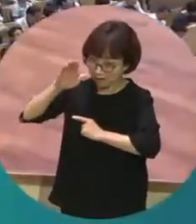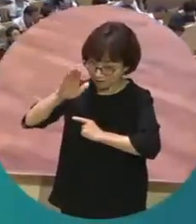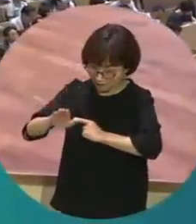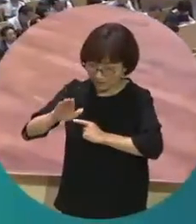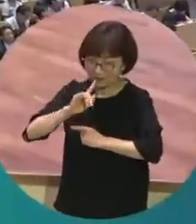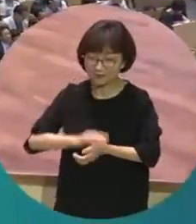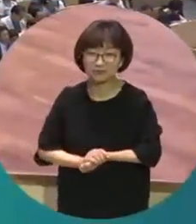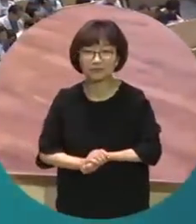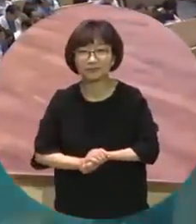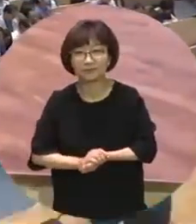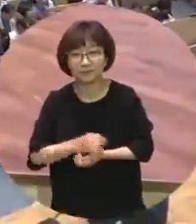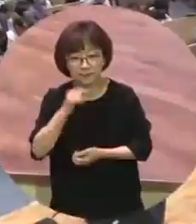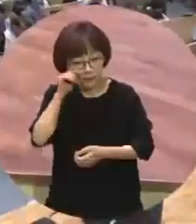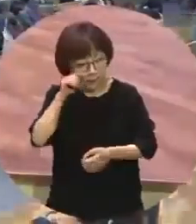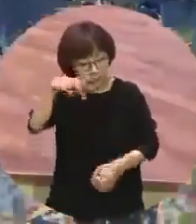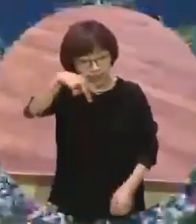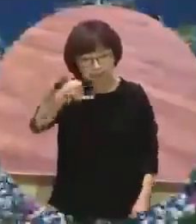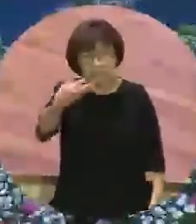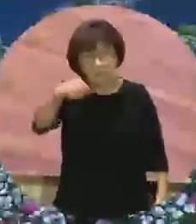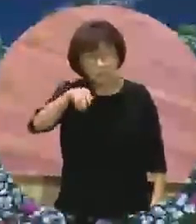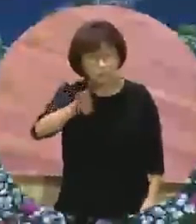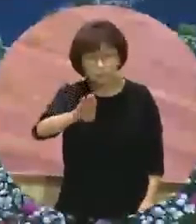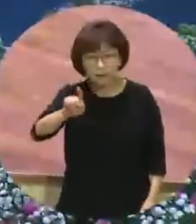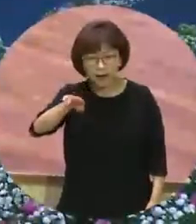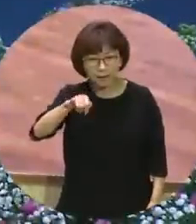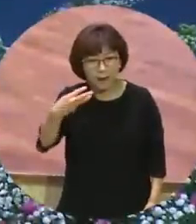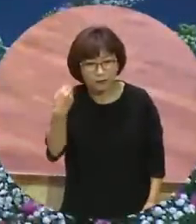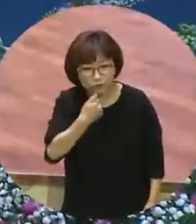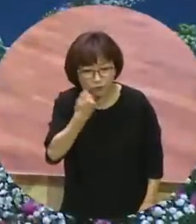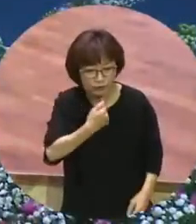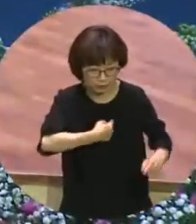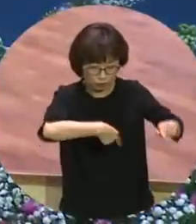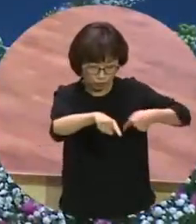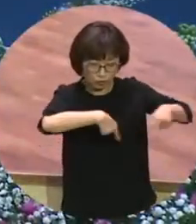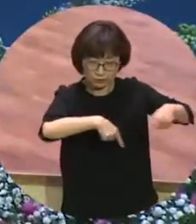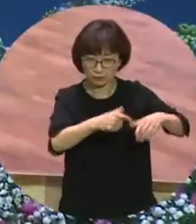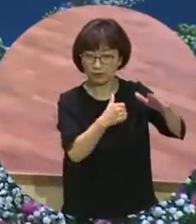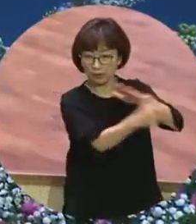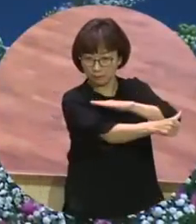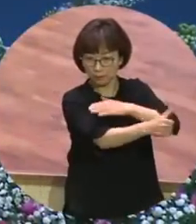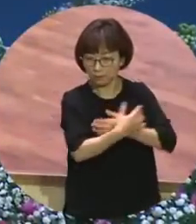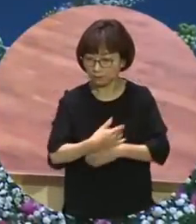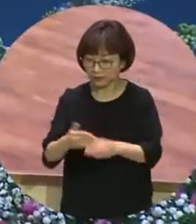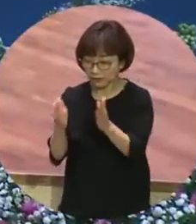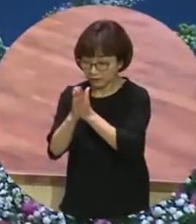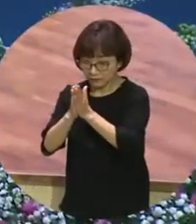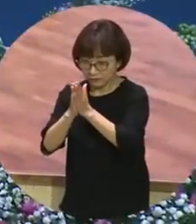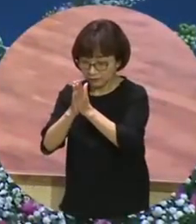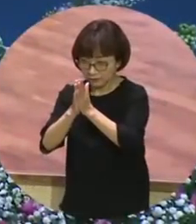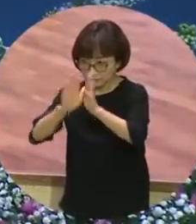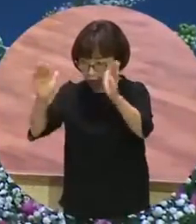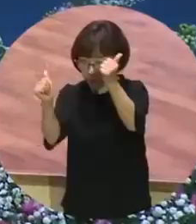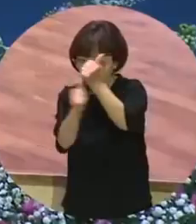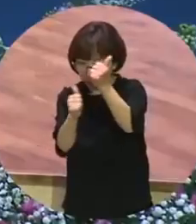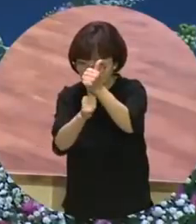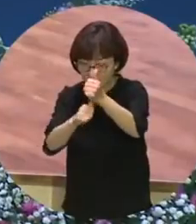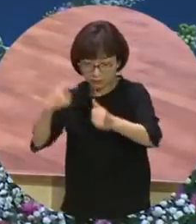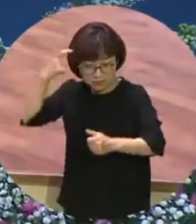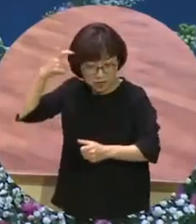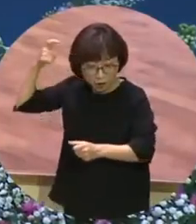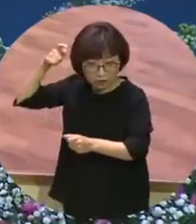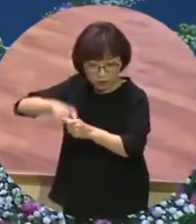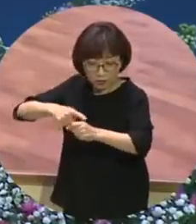정치적 지도자인 스룹바벨과 영적 지도자인 이 여호수아와 이스라엘 모든 백성들을